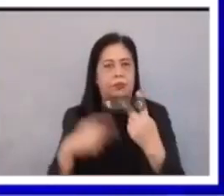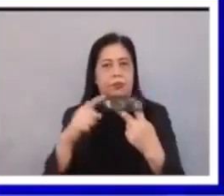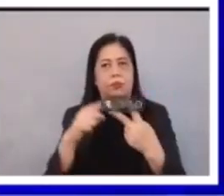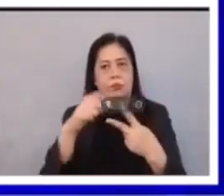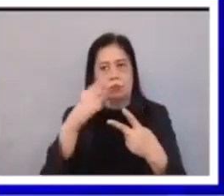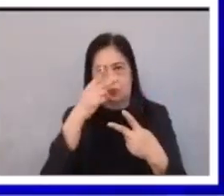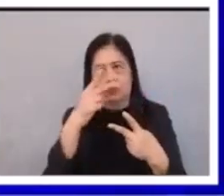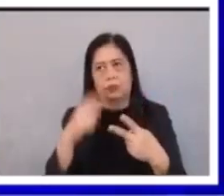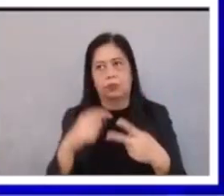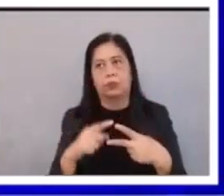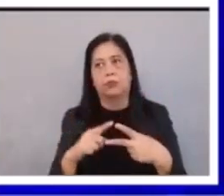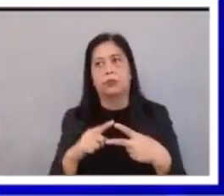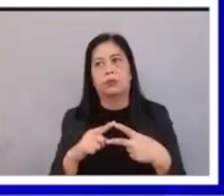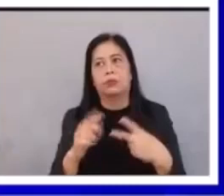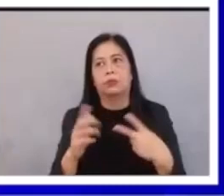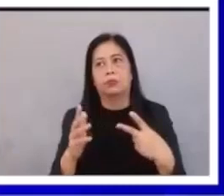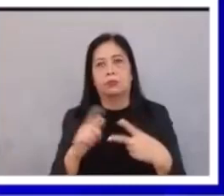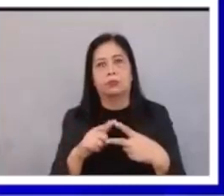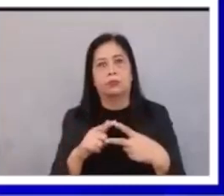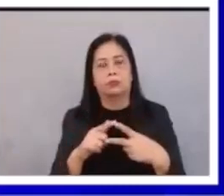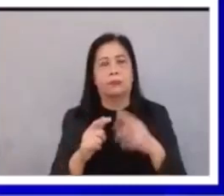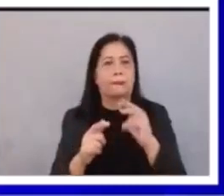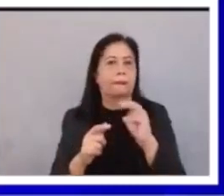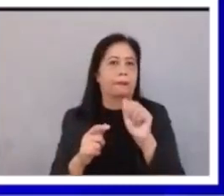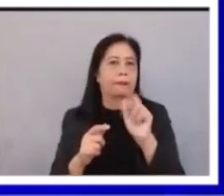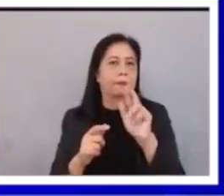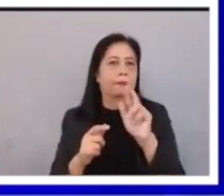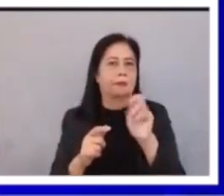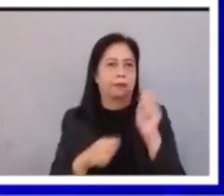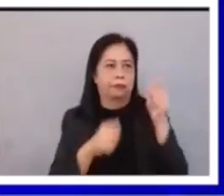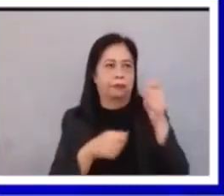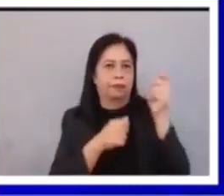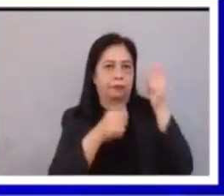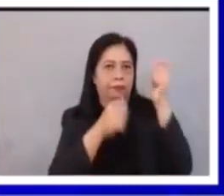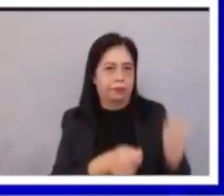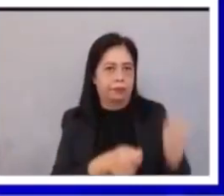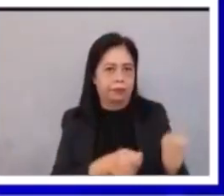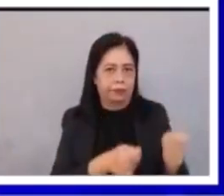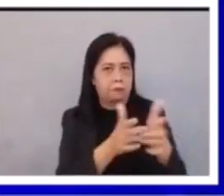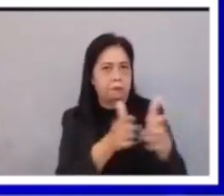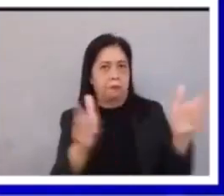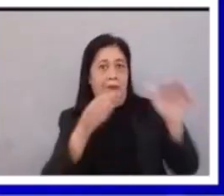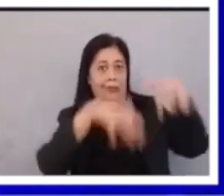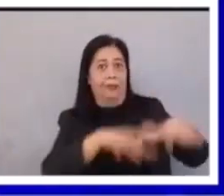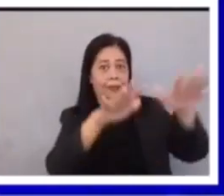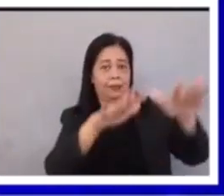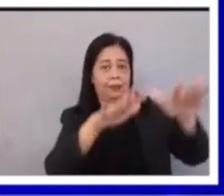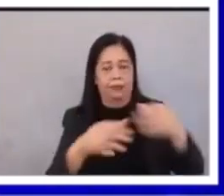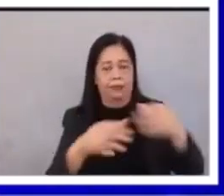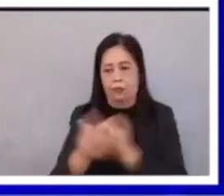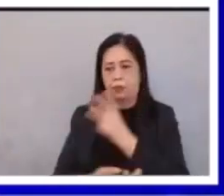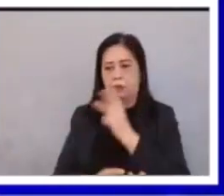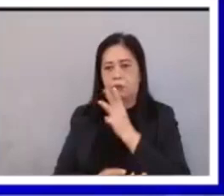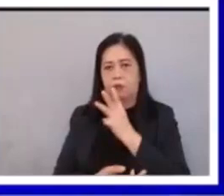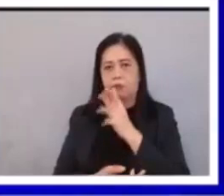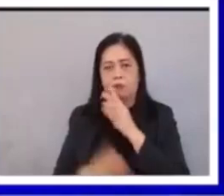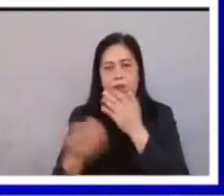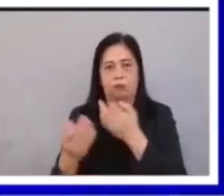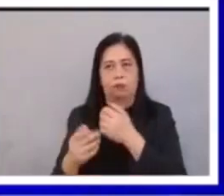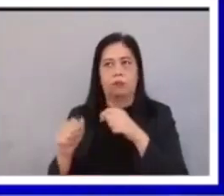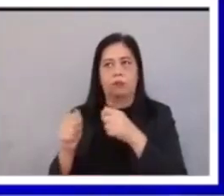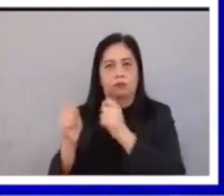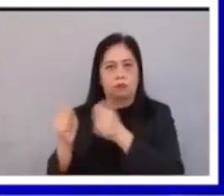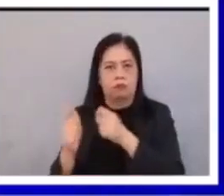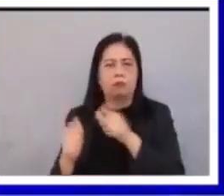yung marine fishing at saka freshwater fishing, no. Yung marine fishing may bawas talaga, malaki ito,